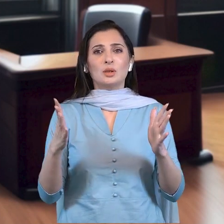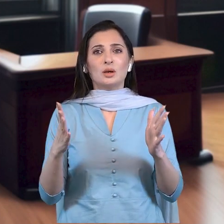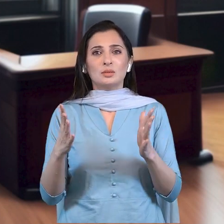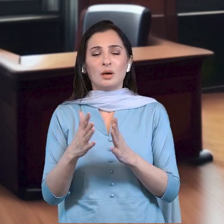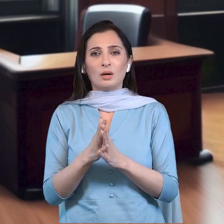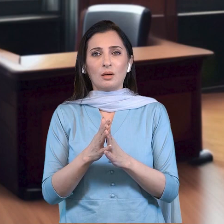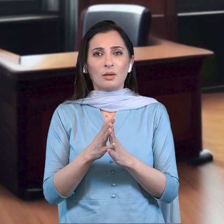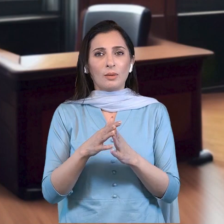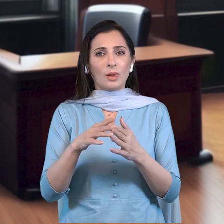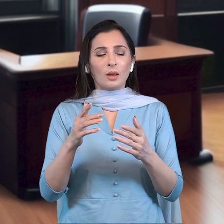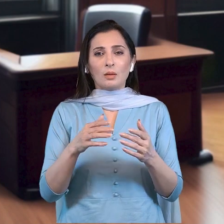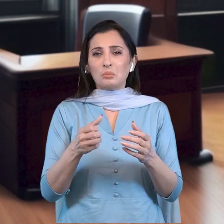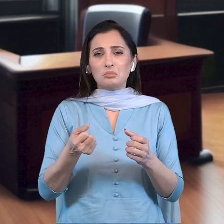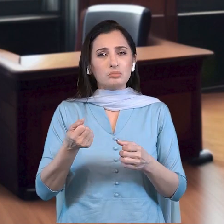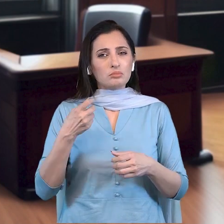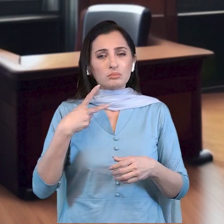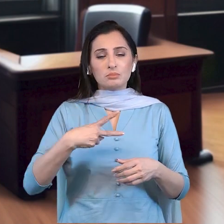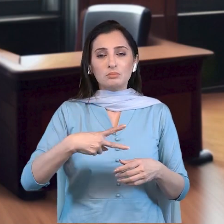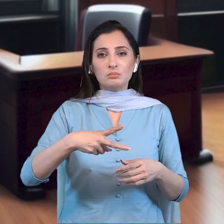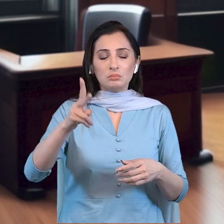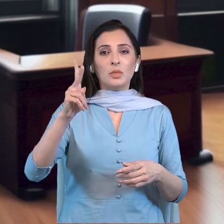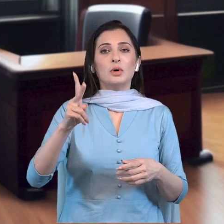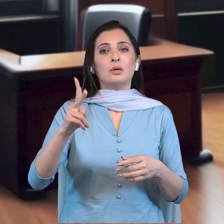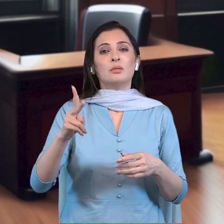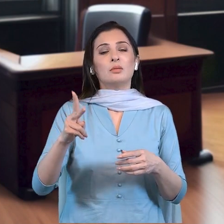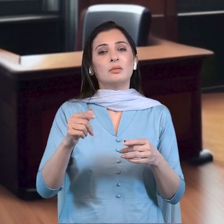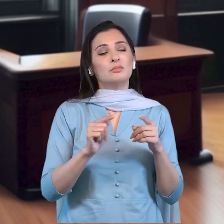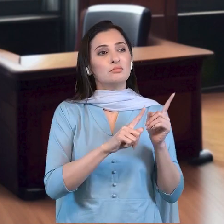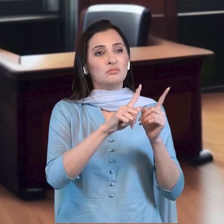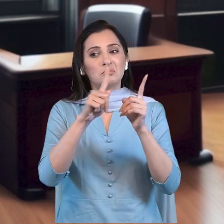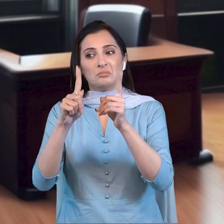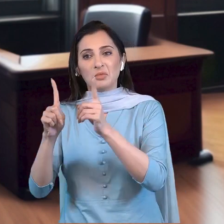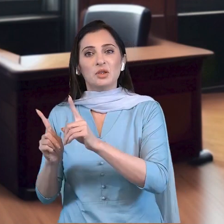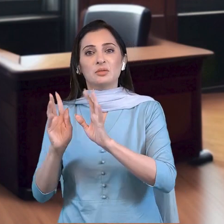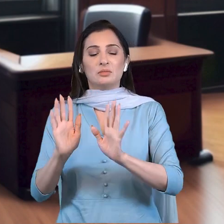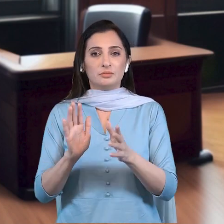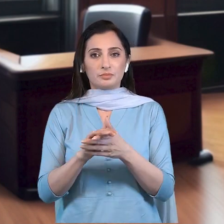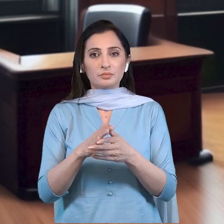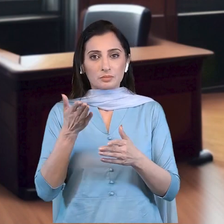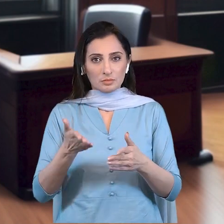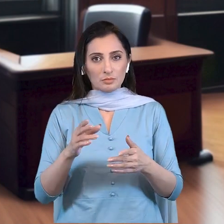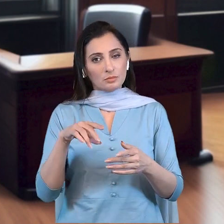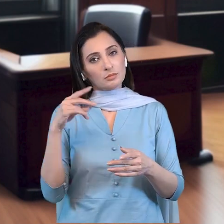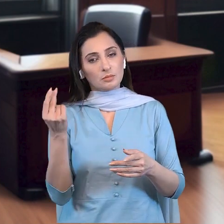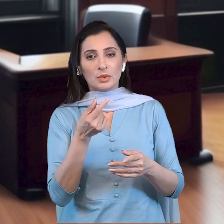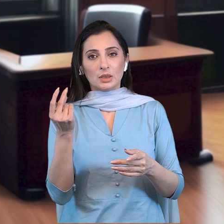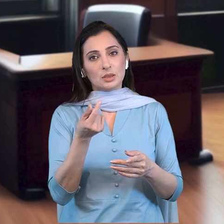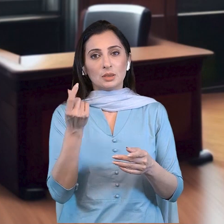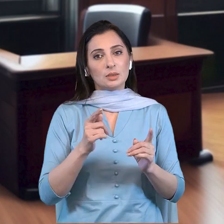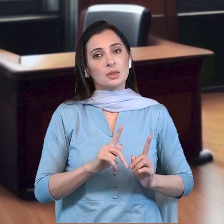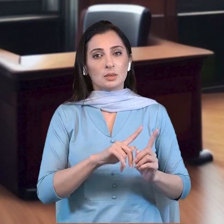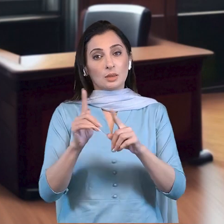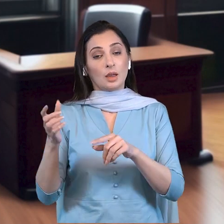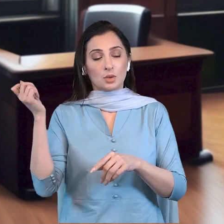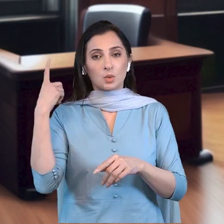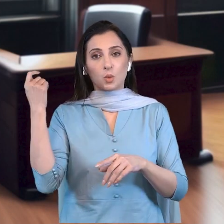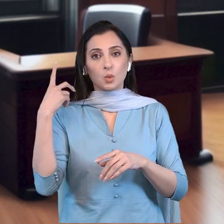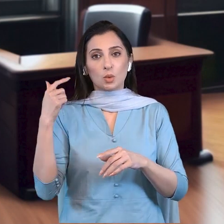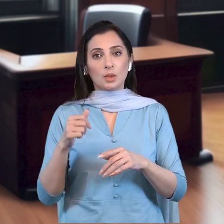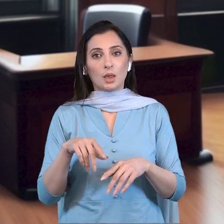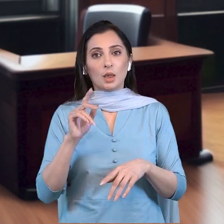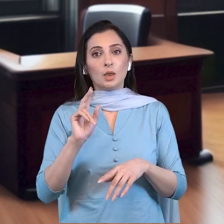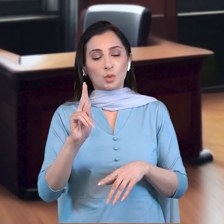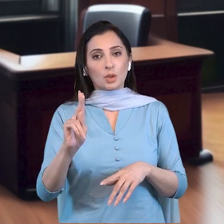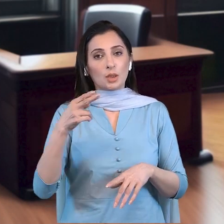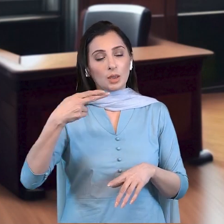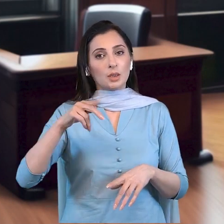ملتی تھیں. تو اب تھوڑا فاسٹ ہو گیا ہے ٹریک. مے بی اس فاسٹ ٹریک کی وجہ سے ہی الارمنگ سچویشن ہو گئی ہے کہ